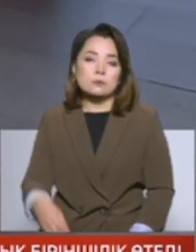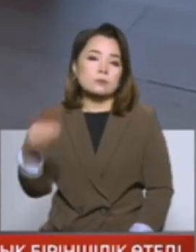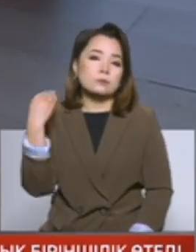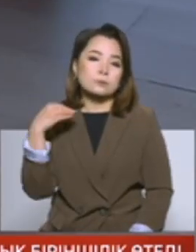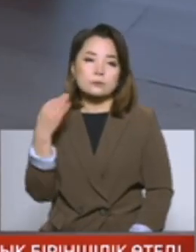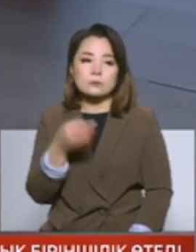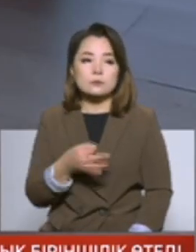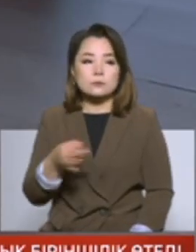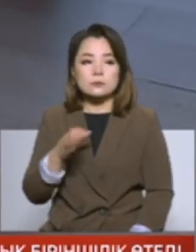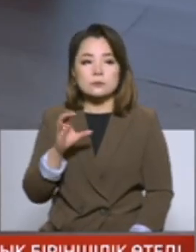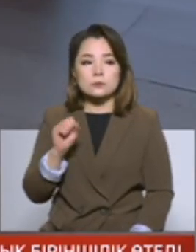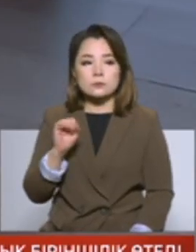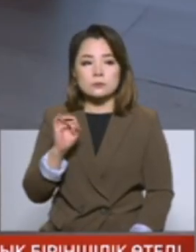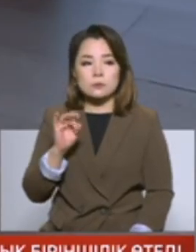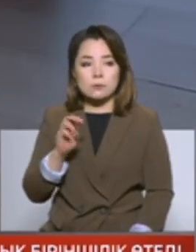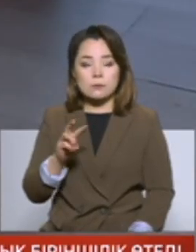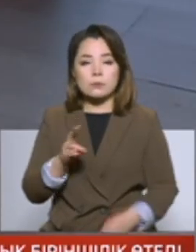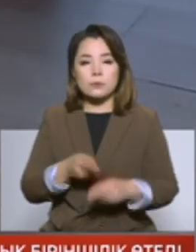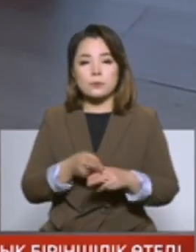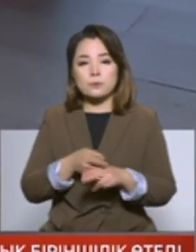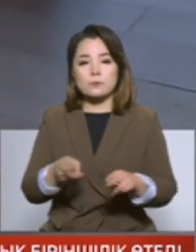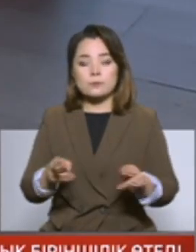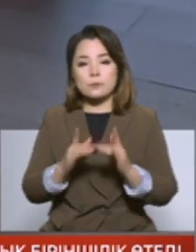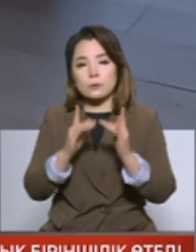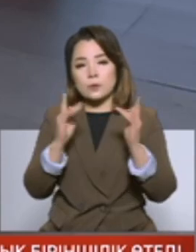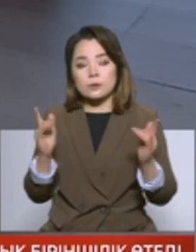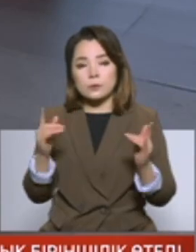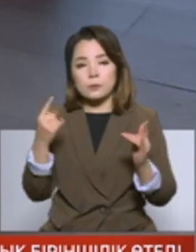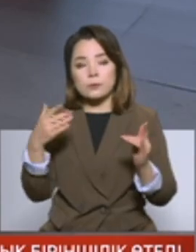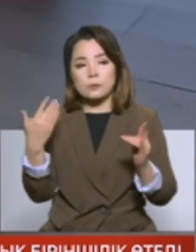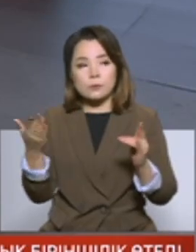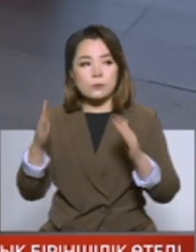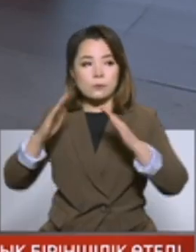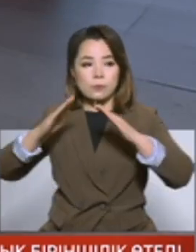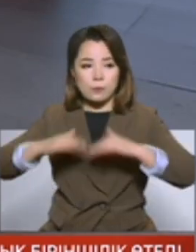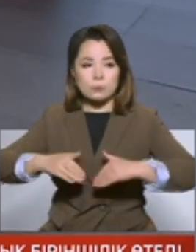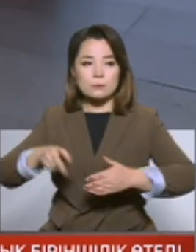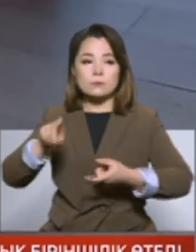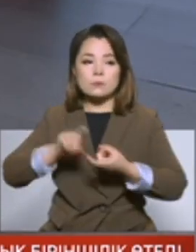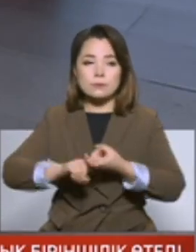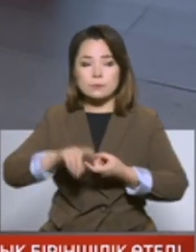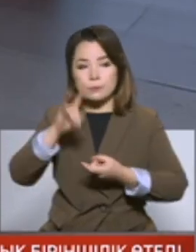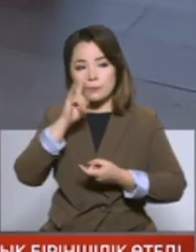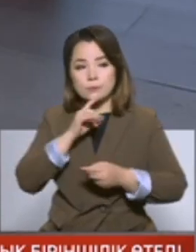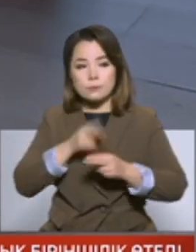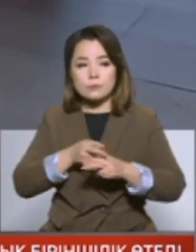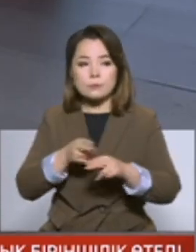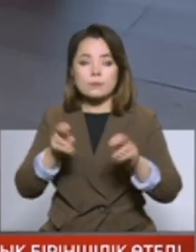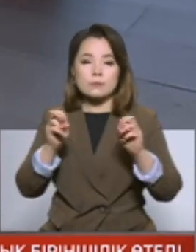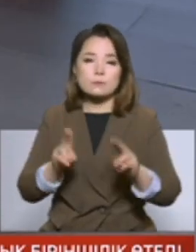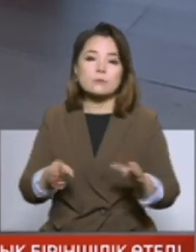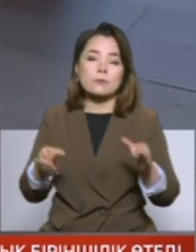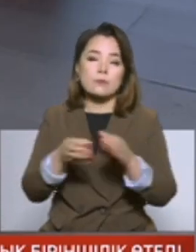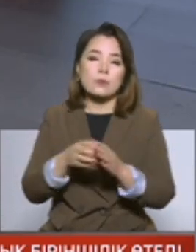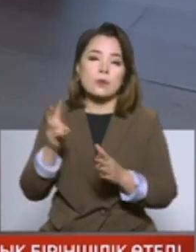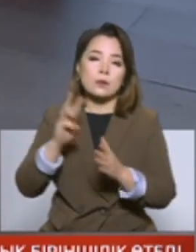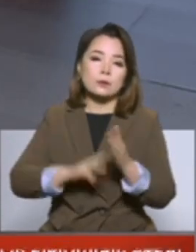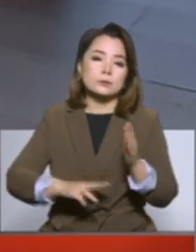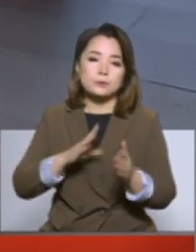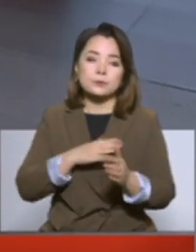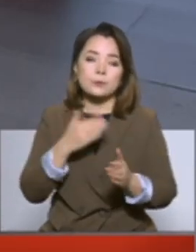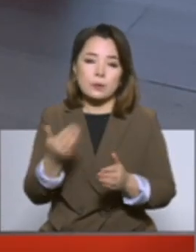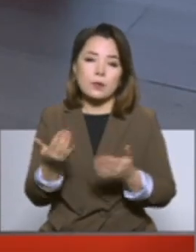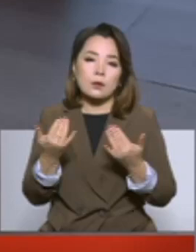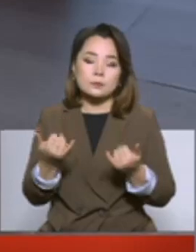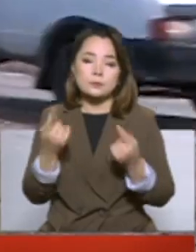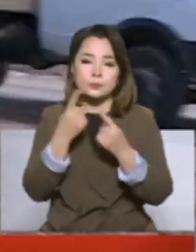Түркістан облысы Сайрам ауданда темір жол көпірінің бір жақ шеті опырлып кетуіне байланысты Қазақстан темір жолы компаниясына айыппұл салынды.